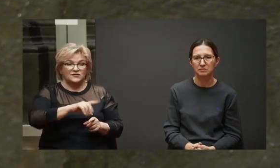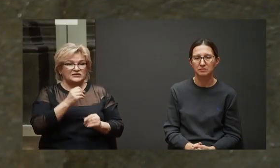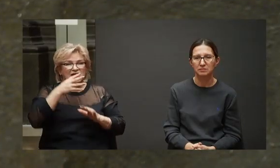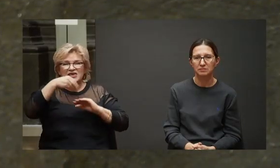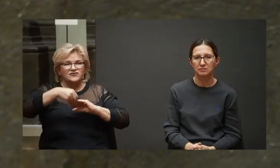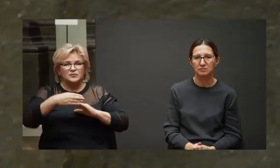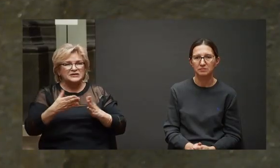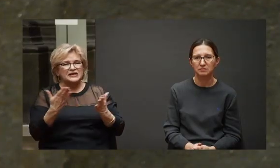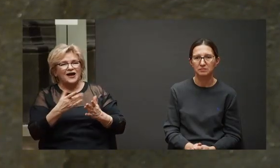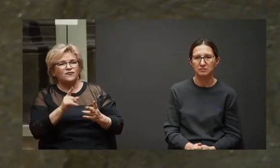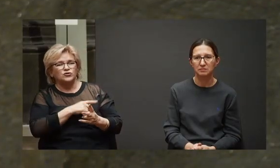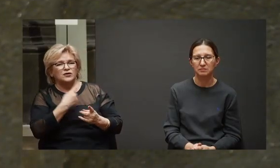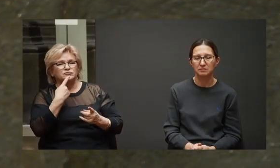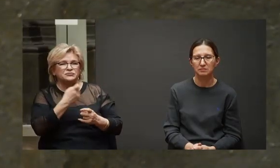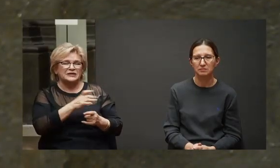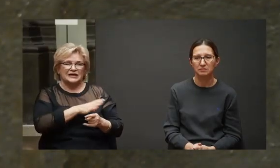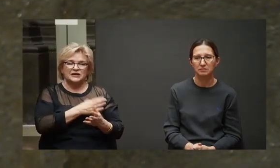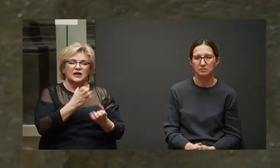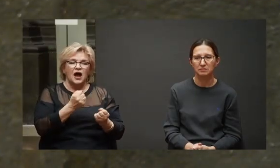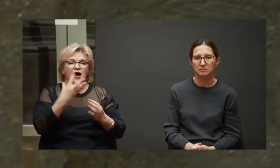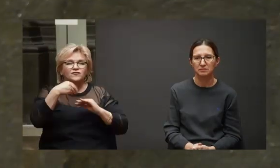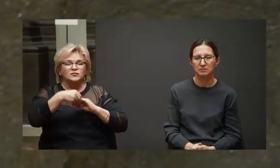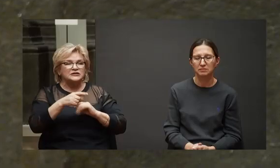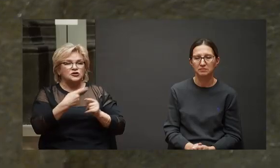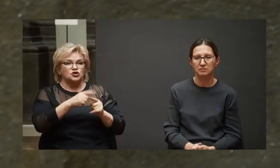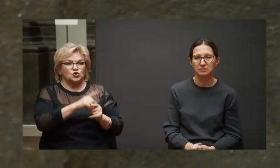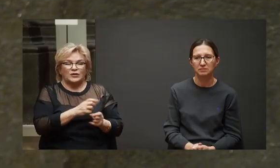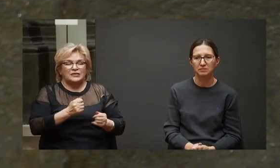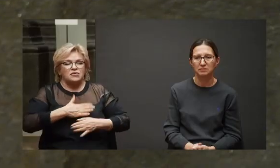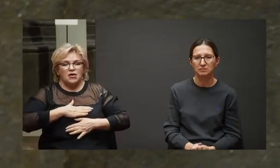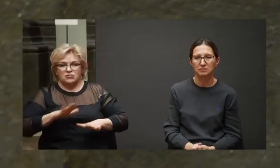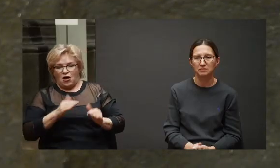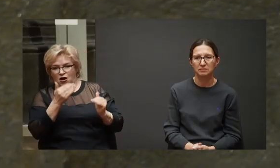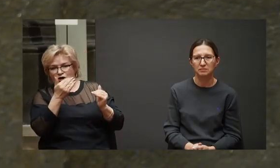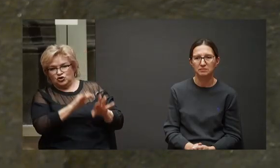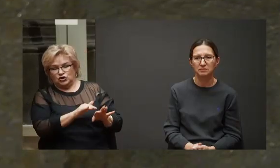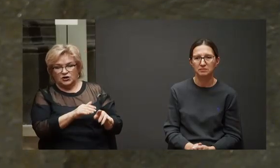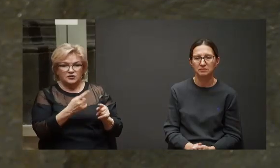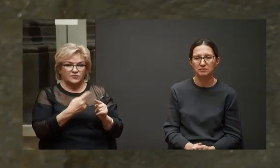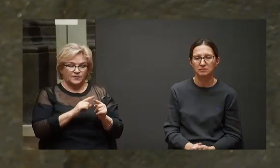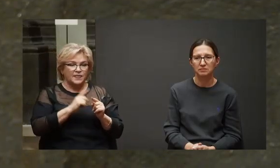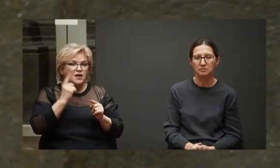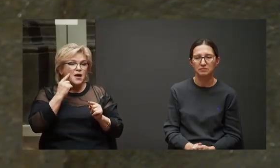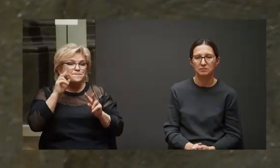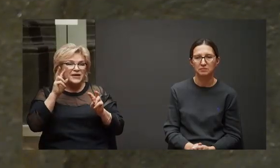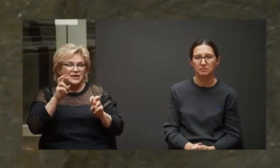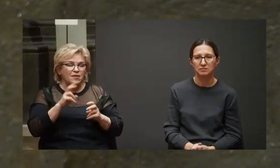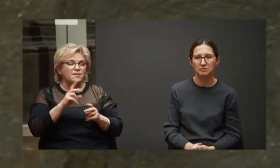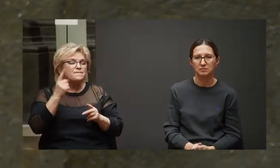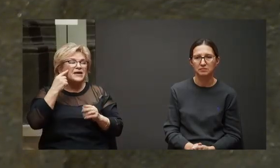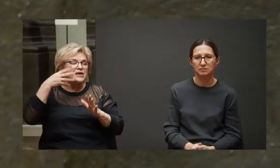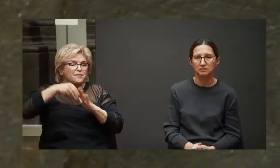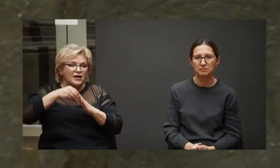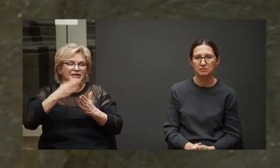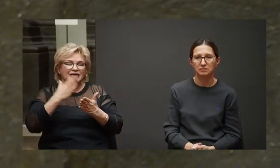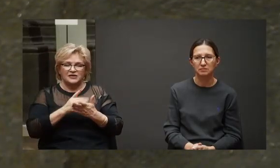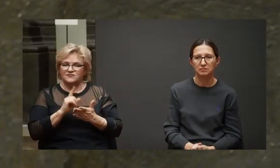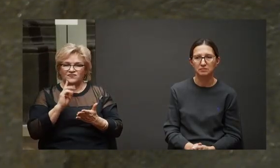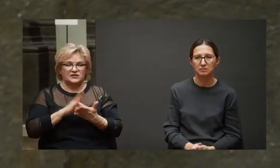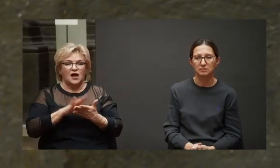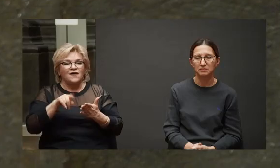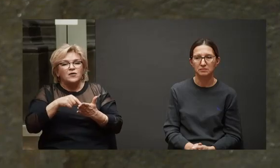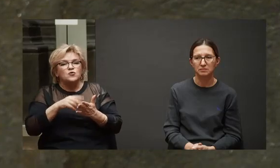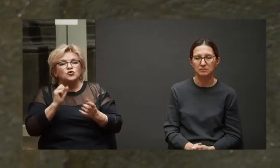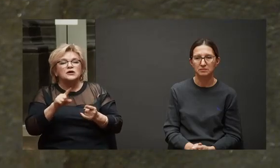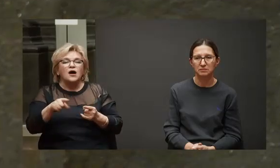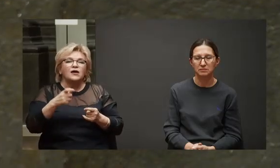смысле, кого-то хотели лечить, да, а в смысле того, что это не наше. Вот как бы, то есть понимание есть всегда. Вопрос в том, как бы вы